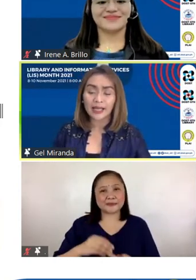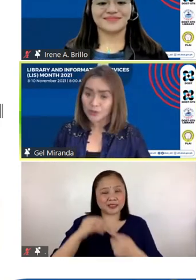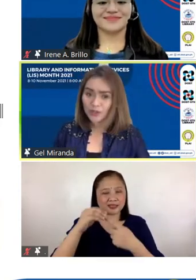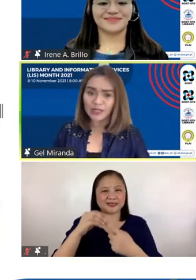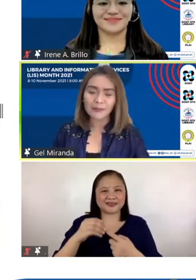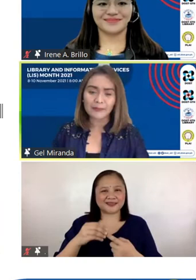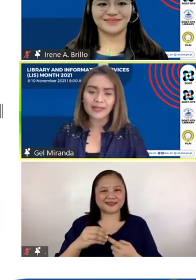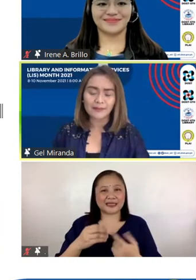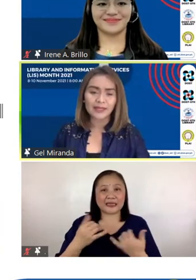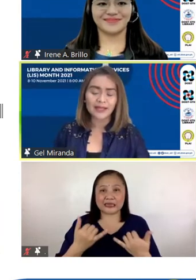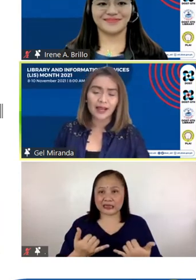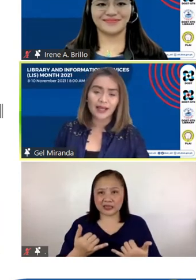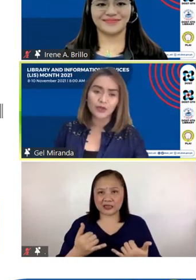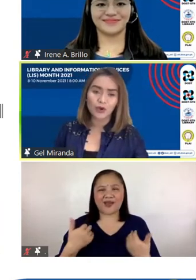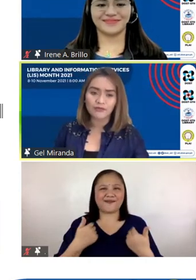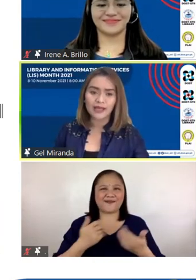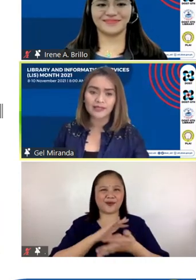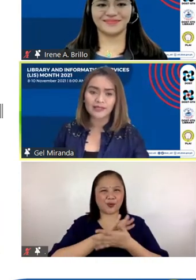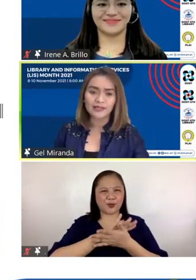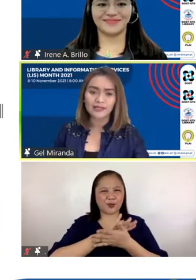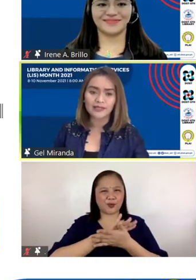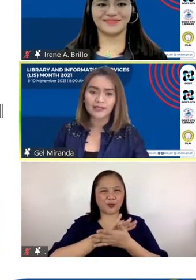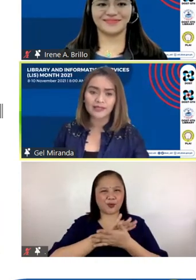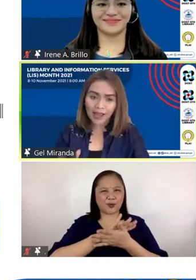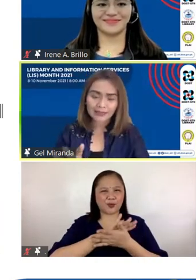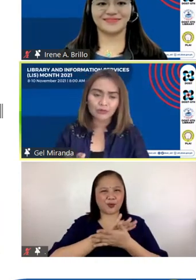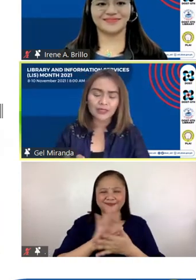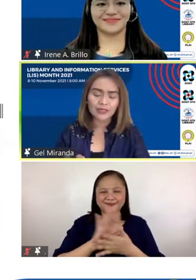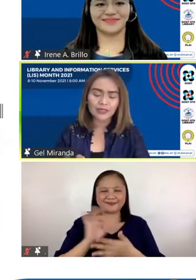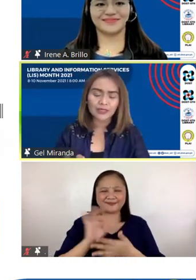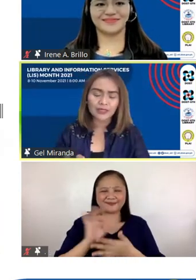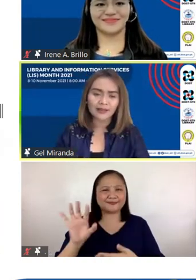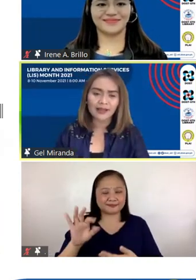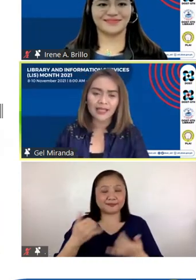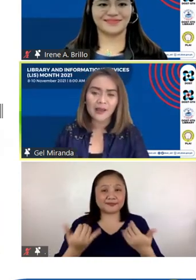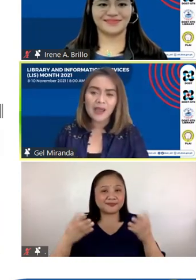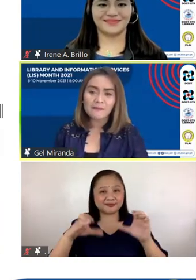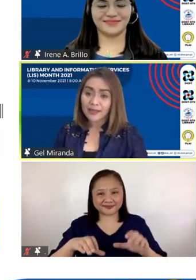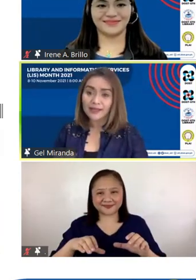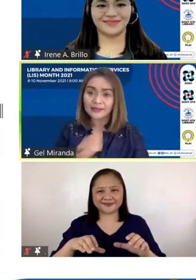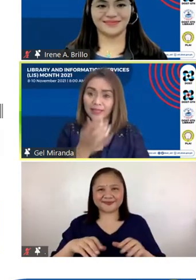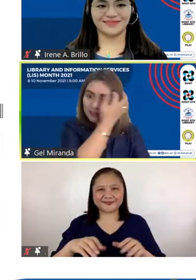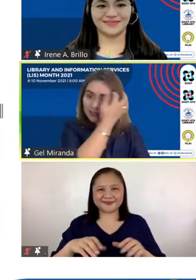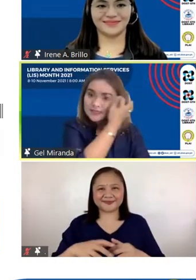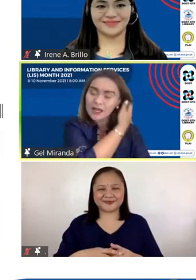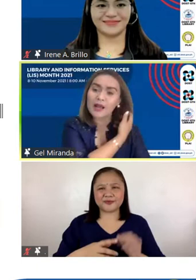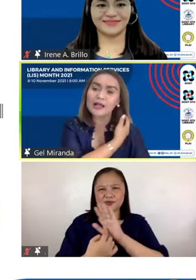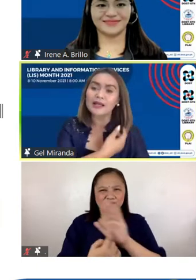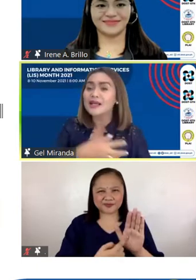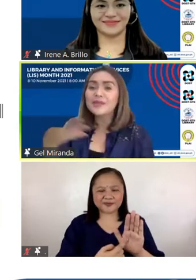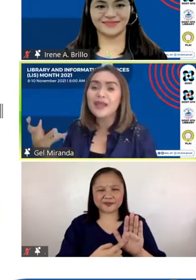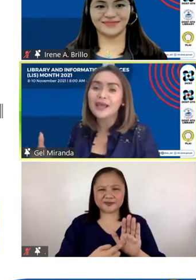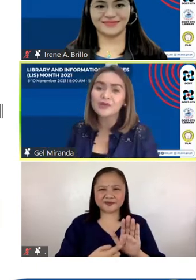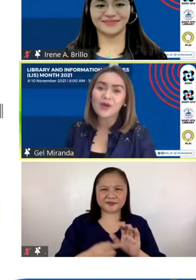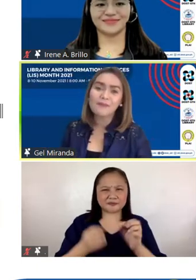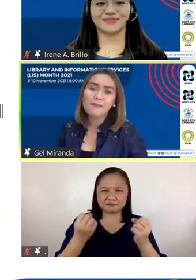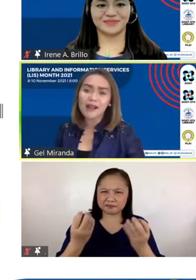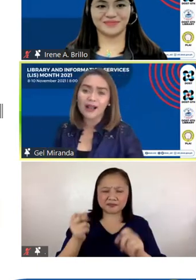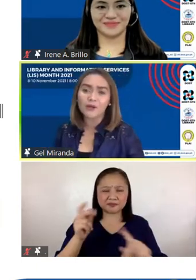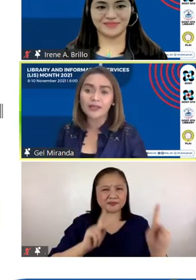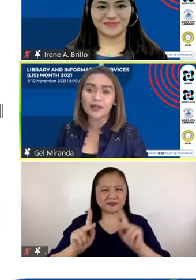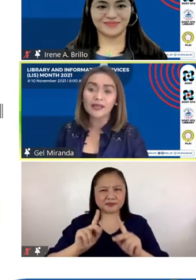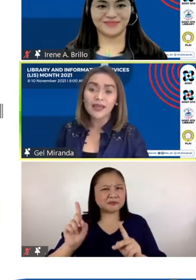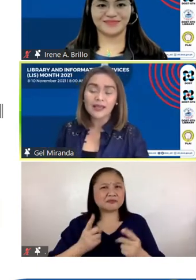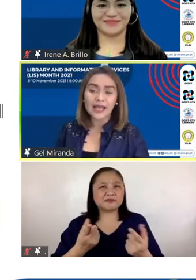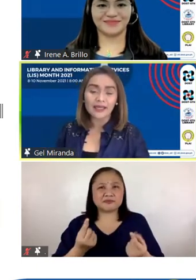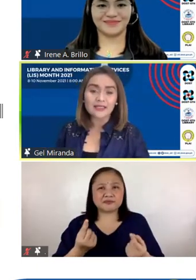na ngayon na may pandemya dalangan ng COVID-19. Ito yung pagkakataon talaga na maihayag natin sa karamihan ano nga ba ang